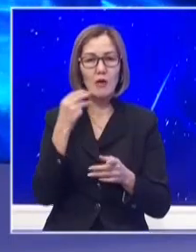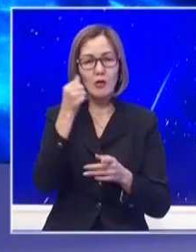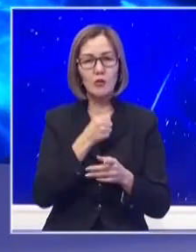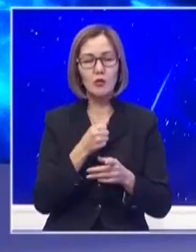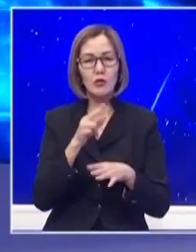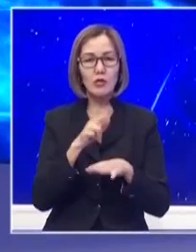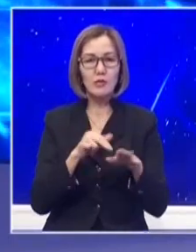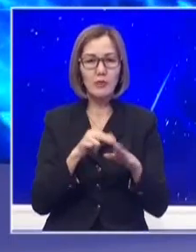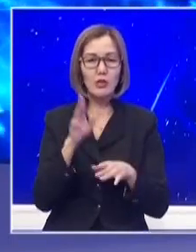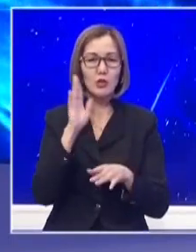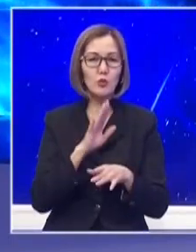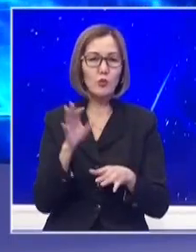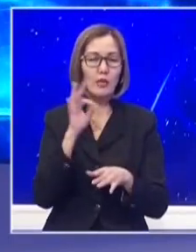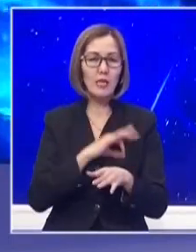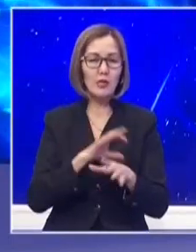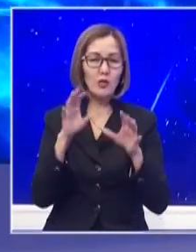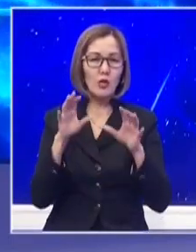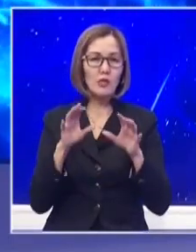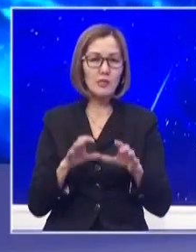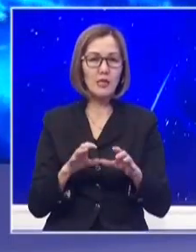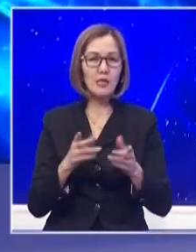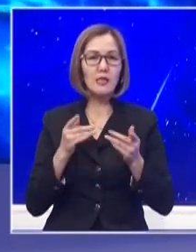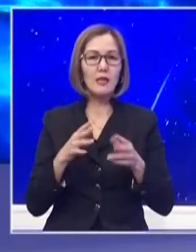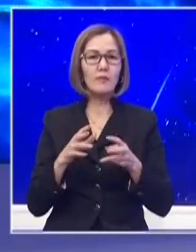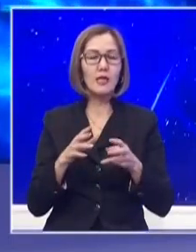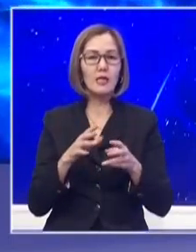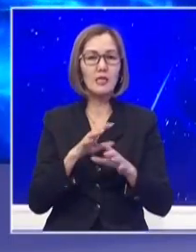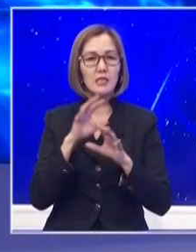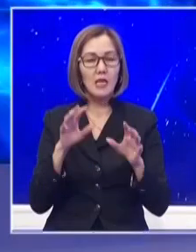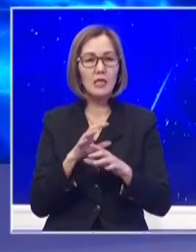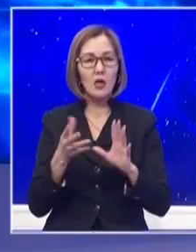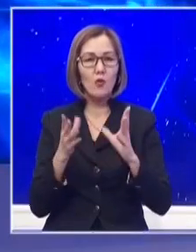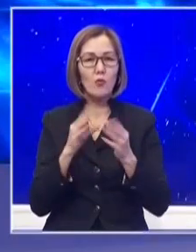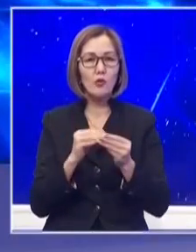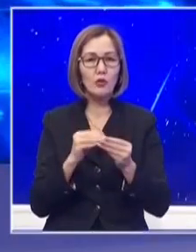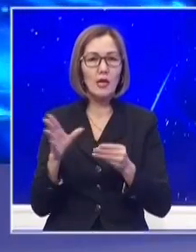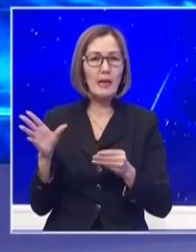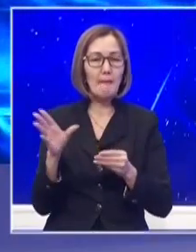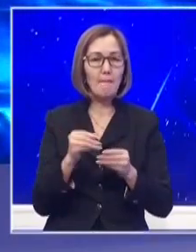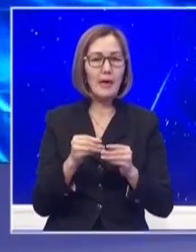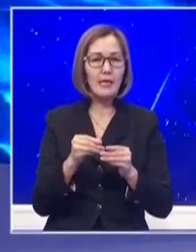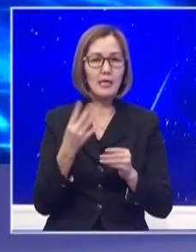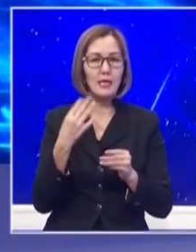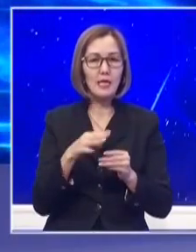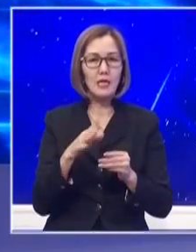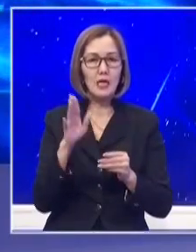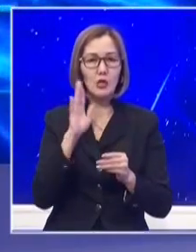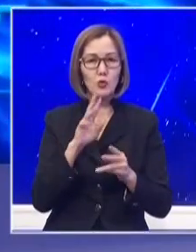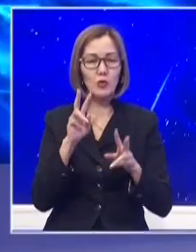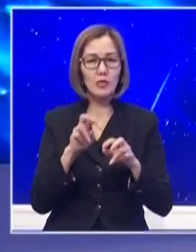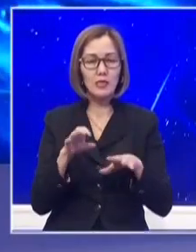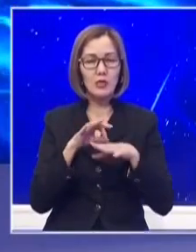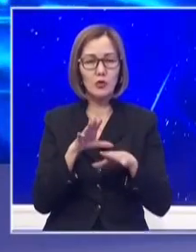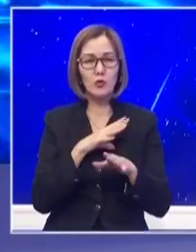Айта кетейік, 2023 жылы инспекторлар су пайдаланушылардың су заңнамасының талаптарын сақтауы бойынша барлығы 40-қа